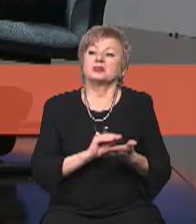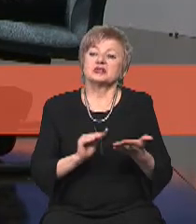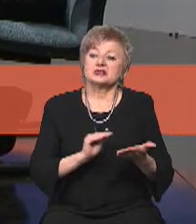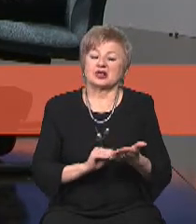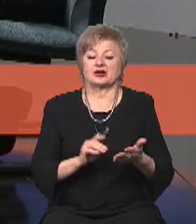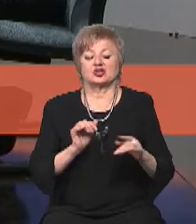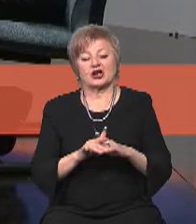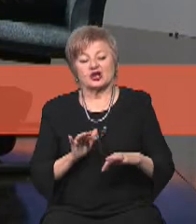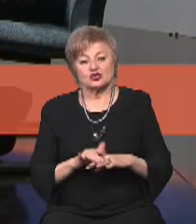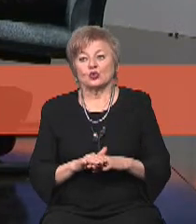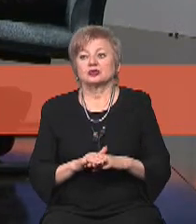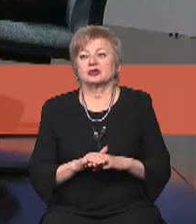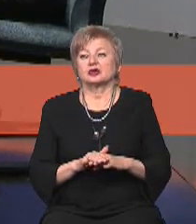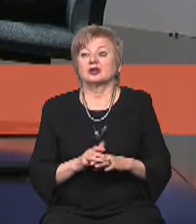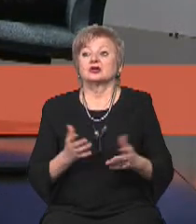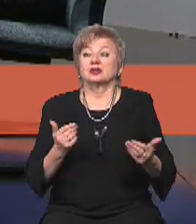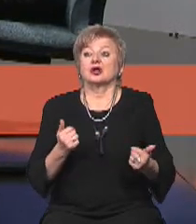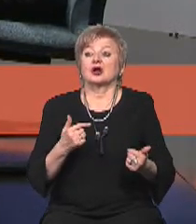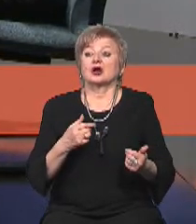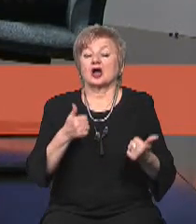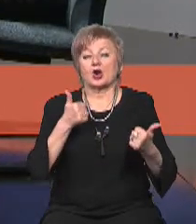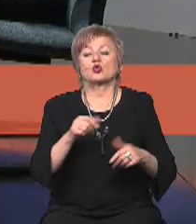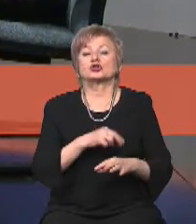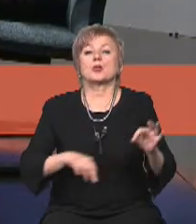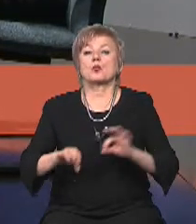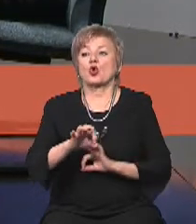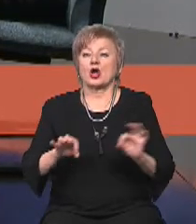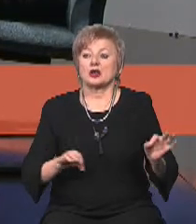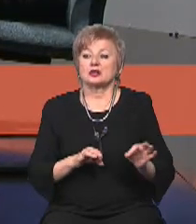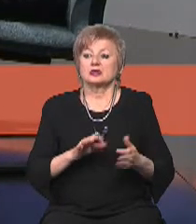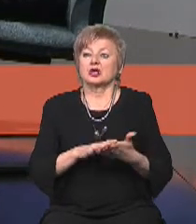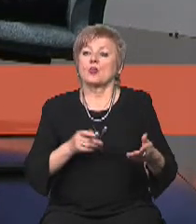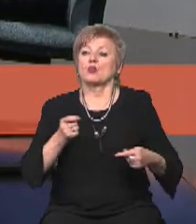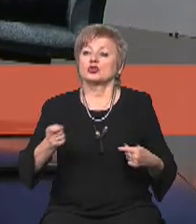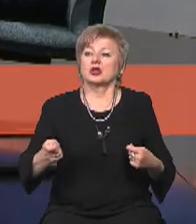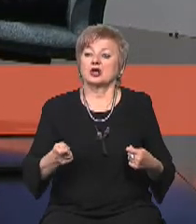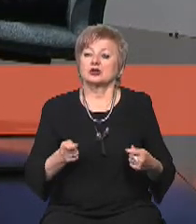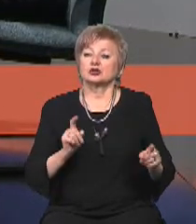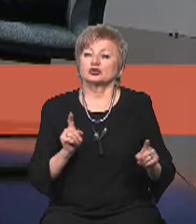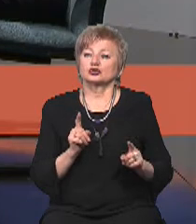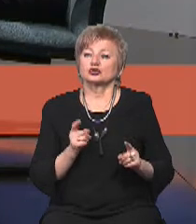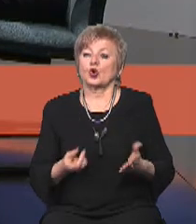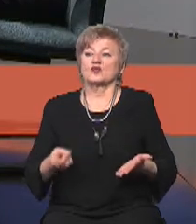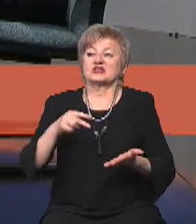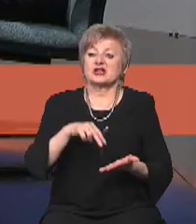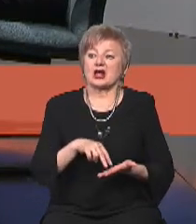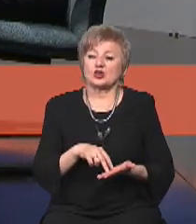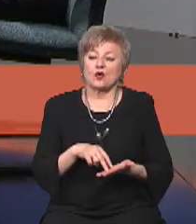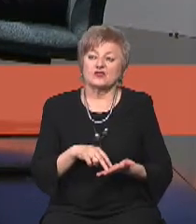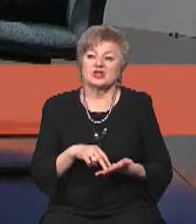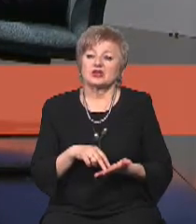і розрахунків. До речі, яскравий проєкт подали щодо встановлення